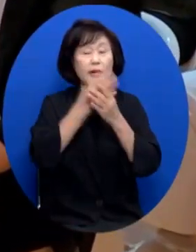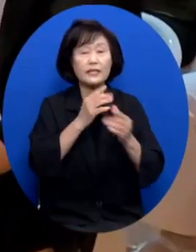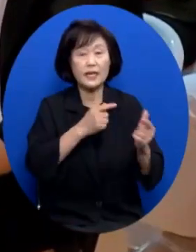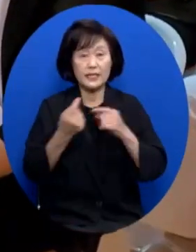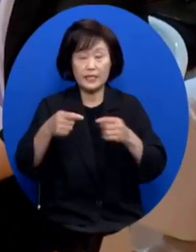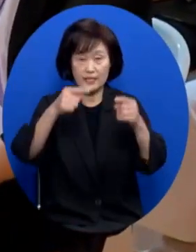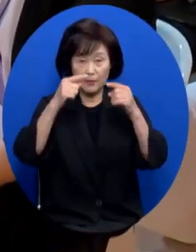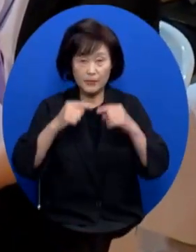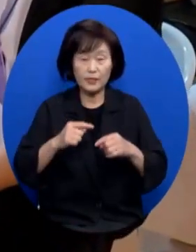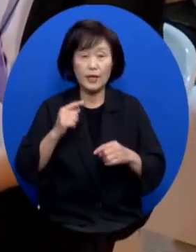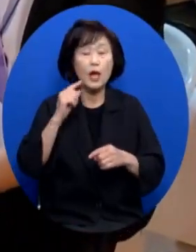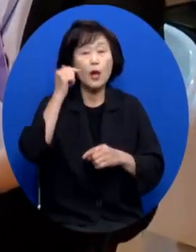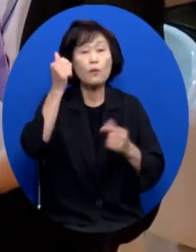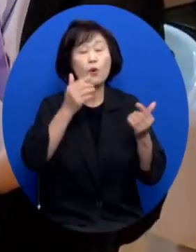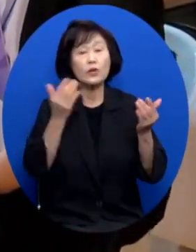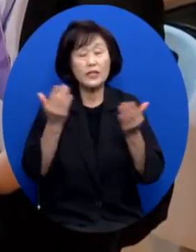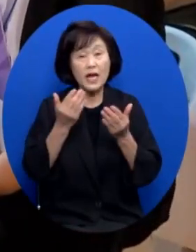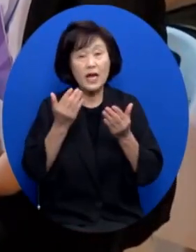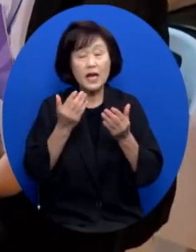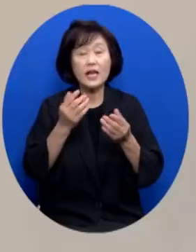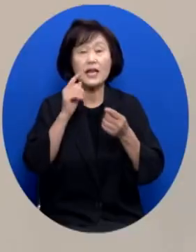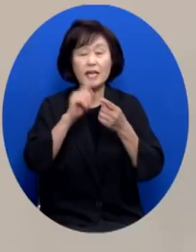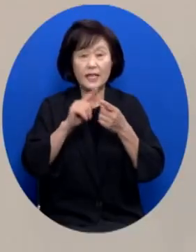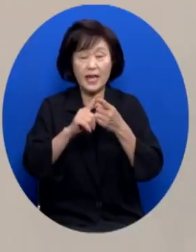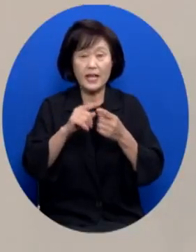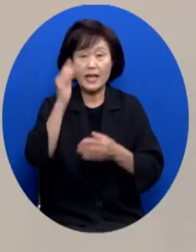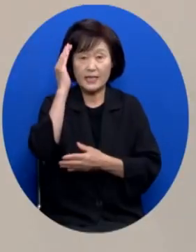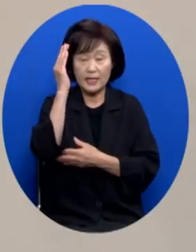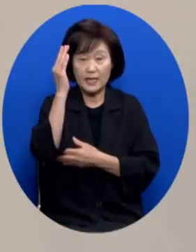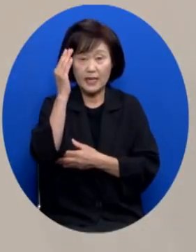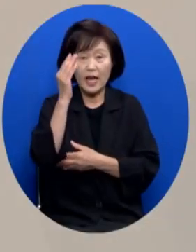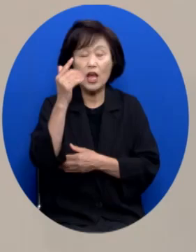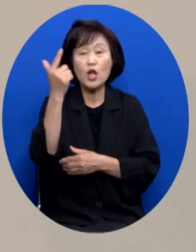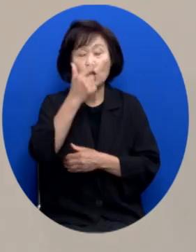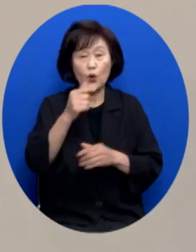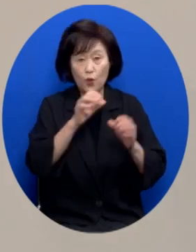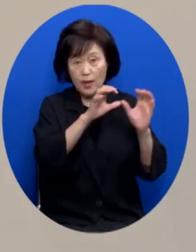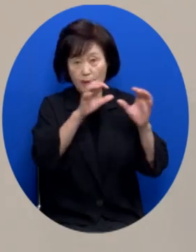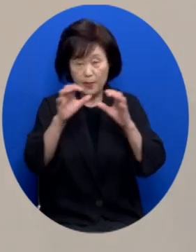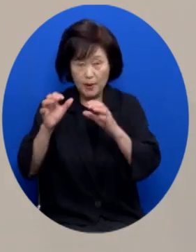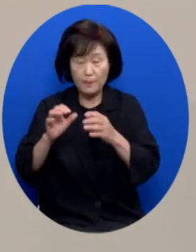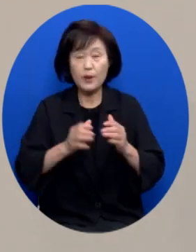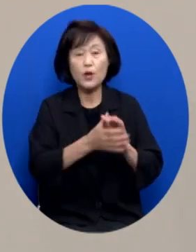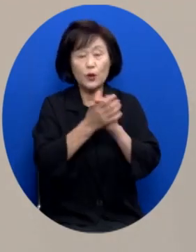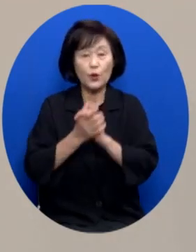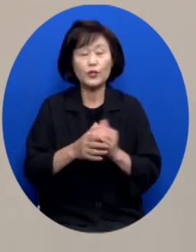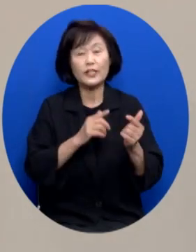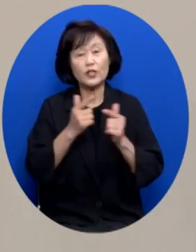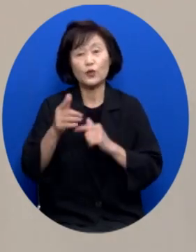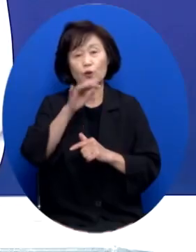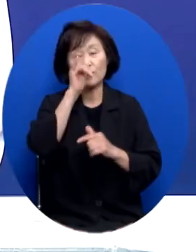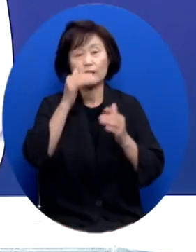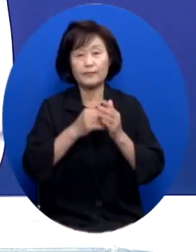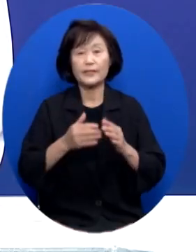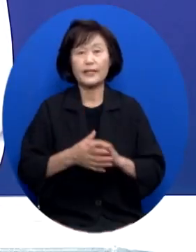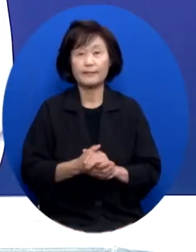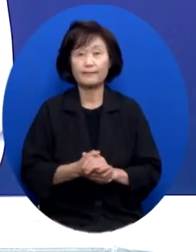참여해 목회 사경회와 주제 강의, 노회별 코이노니아 등 다양한 프로그램을 진행했습니다.